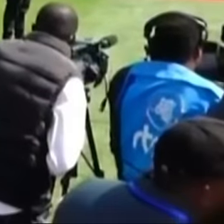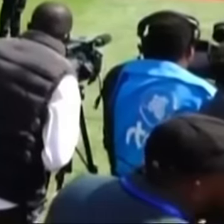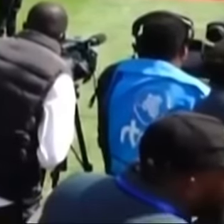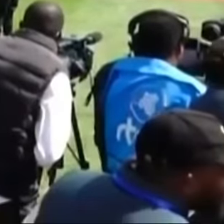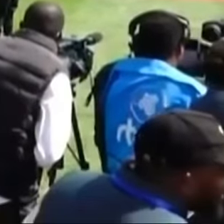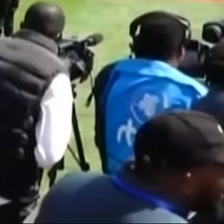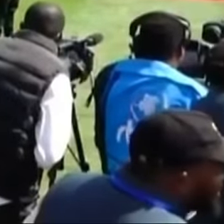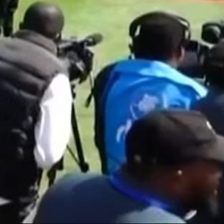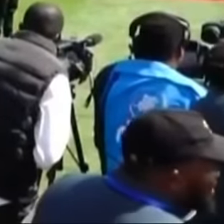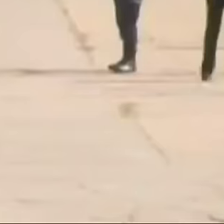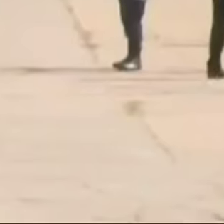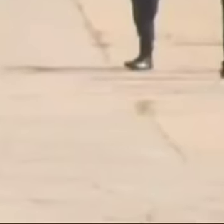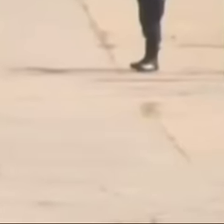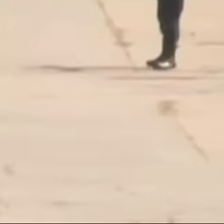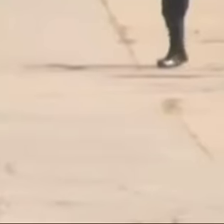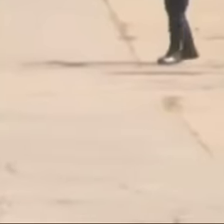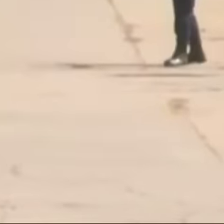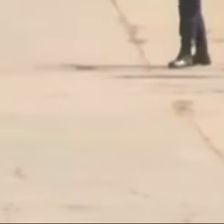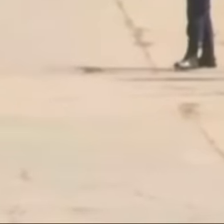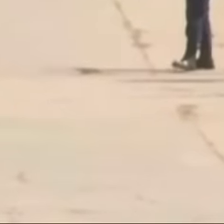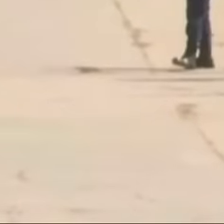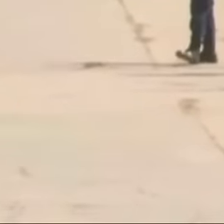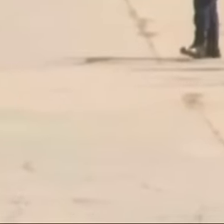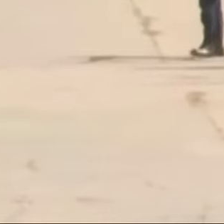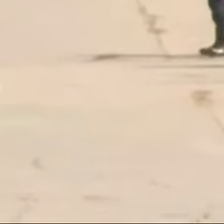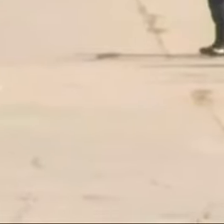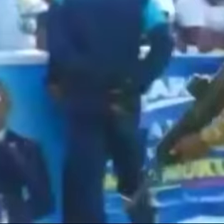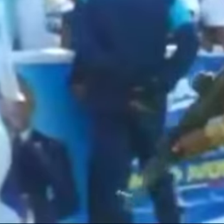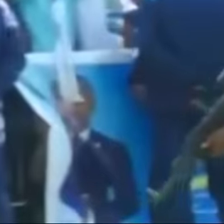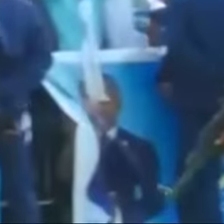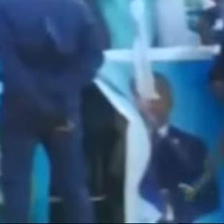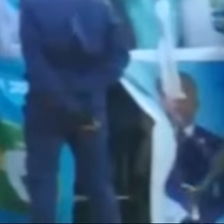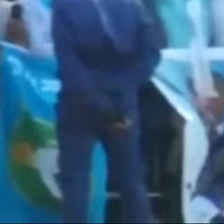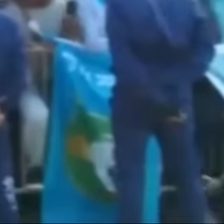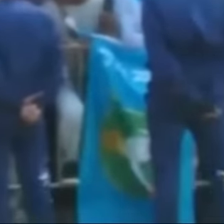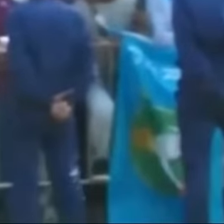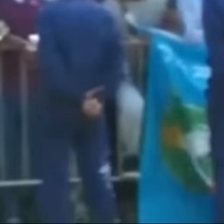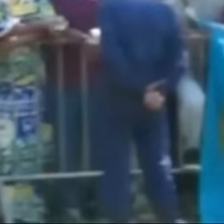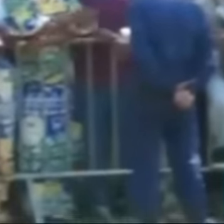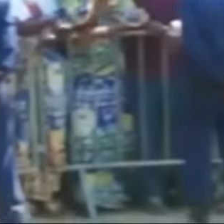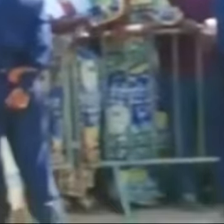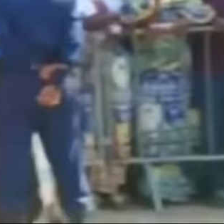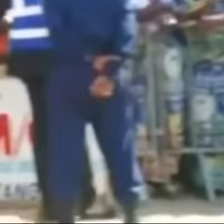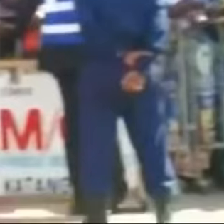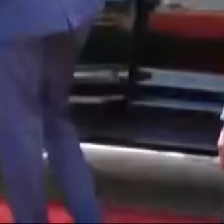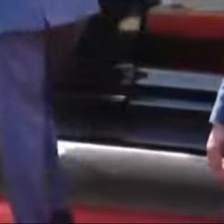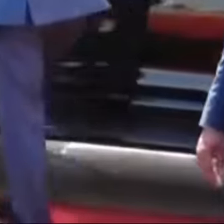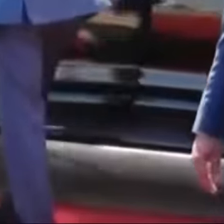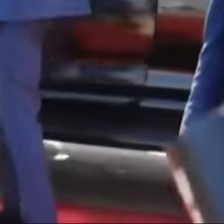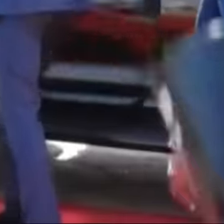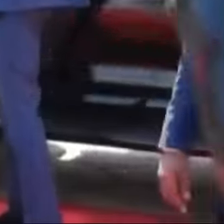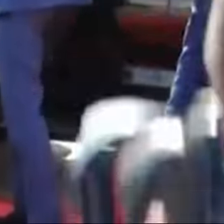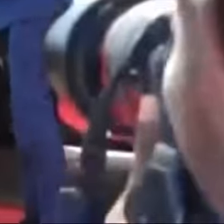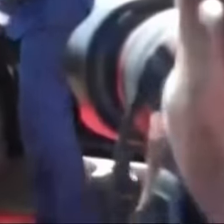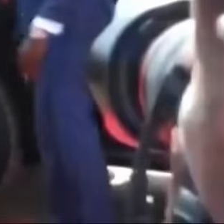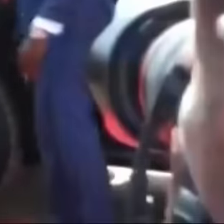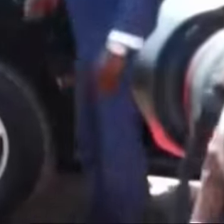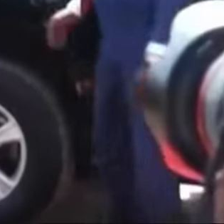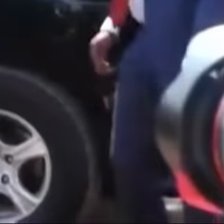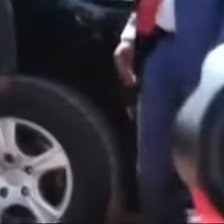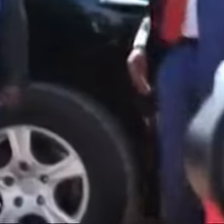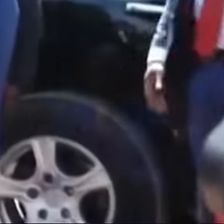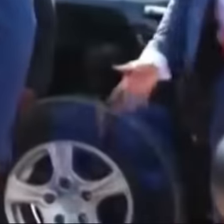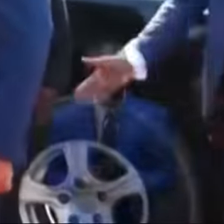cérémonie présidée par le chef de l'État Félix-Antoine Tshisekedi Tshilombo, très ovationné à son arrivée sur la place de la gare, lieu de